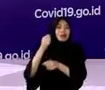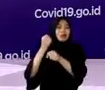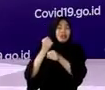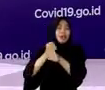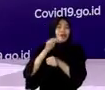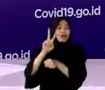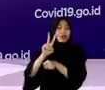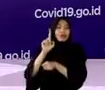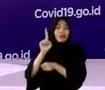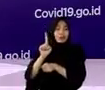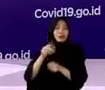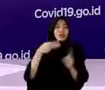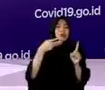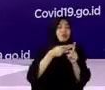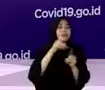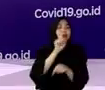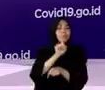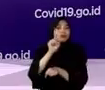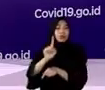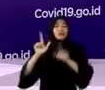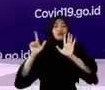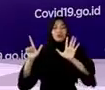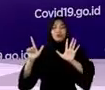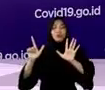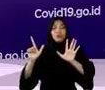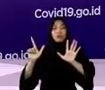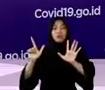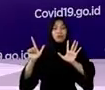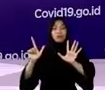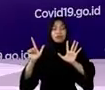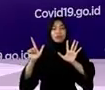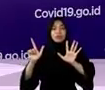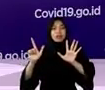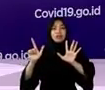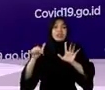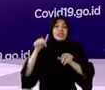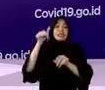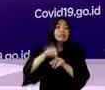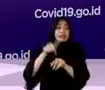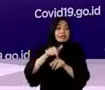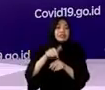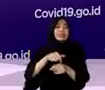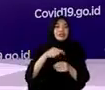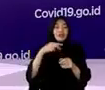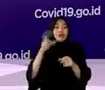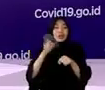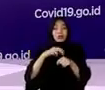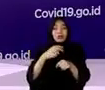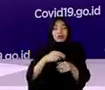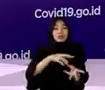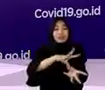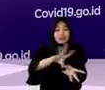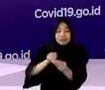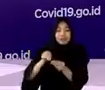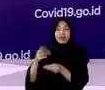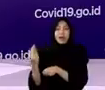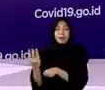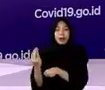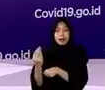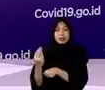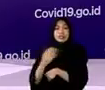GR-501YV1, B117 pada periode pengumpulan sampel di bulan Januari dan